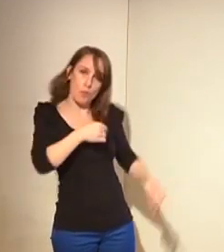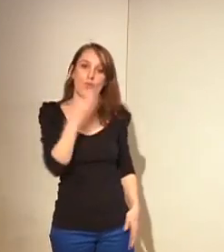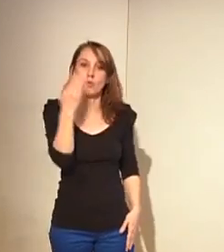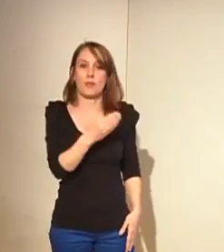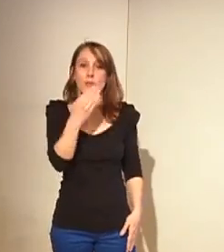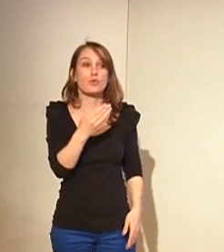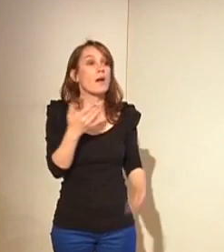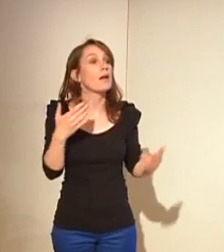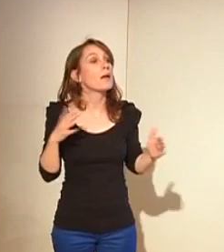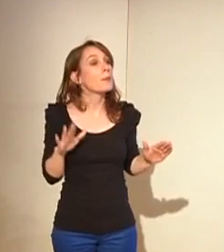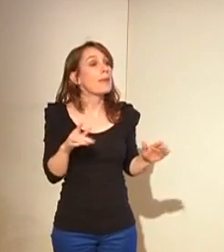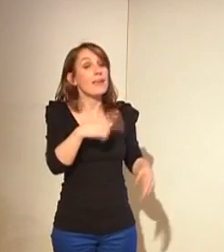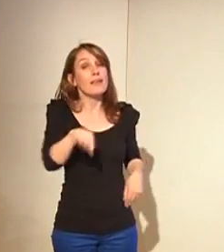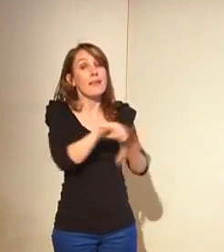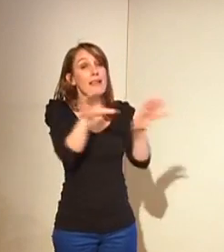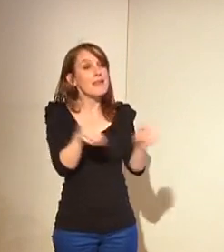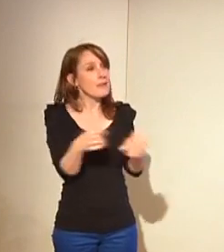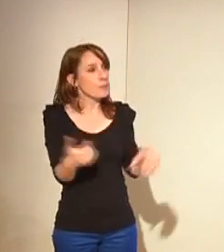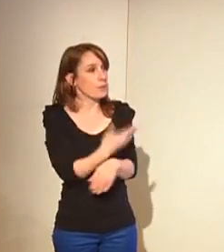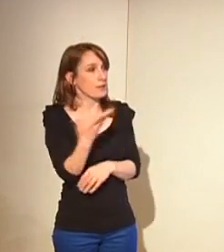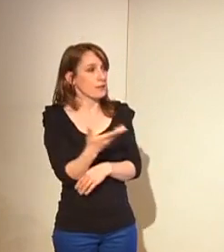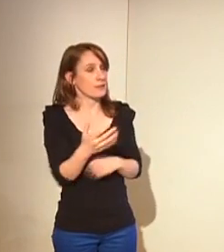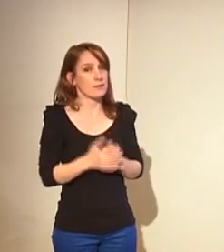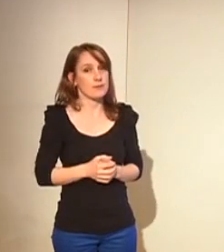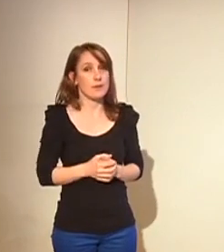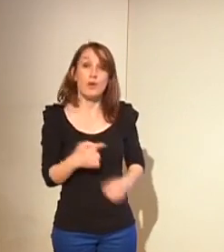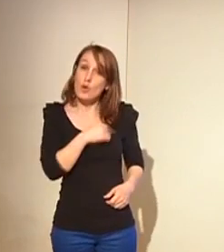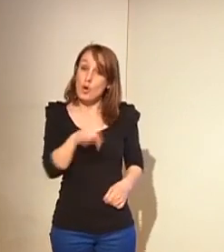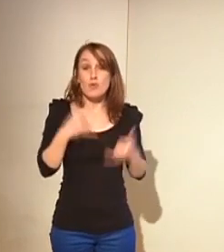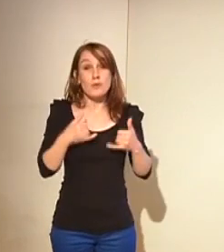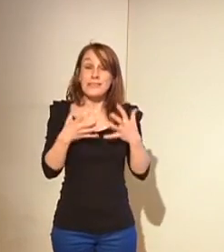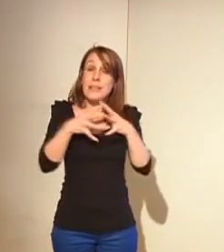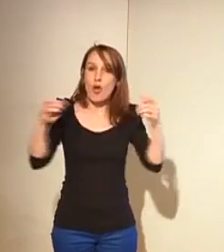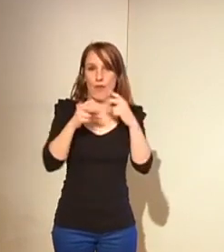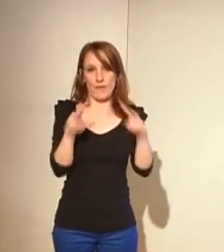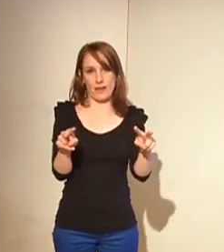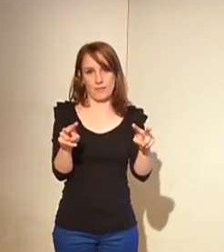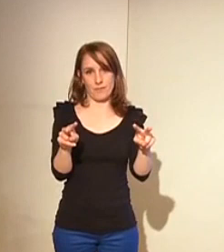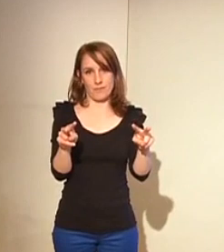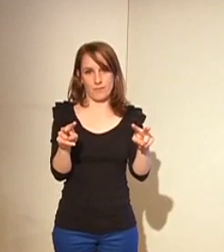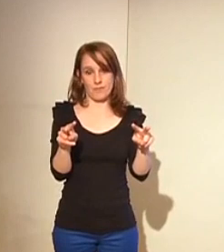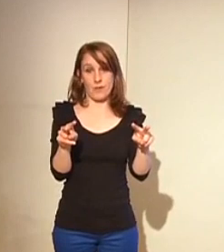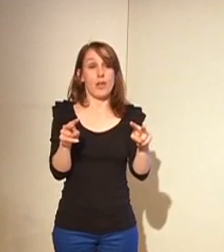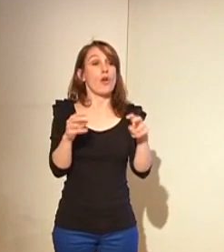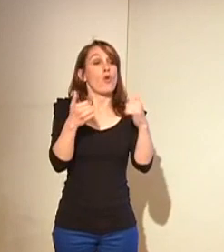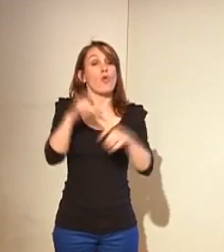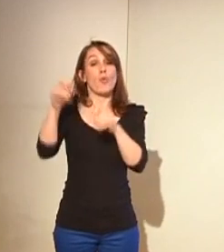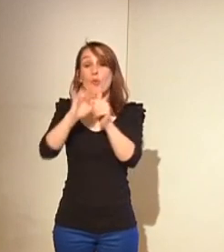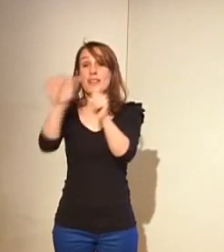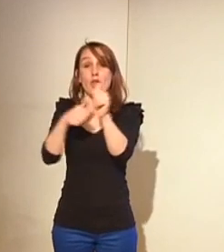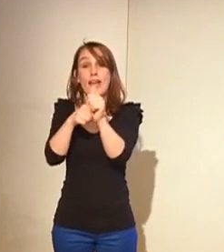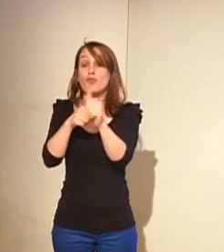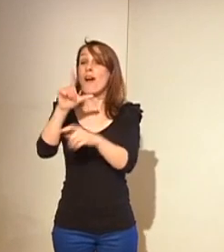quen sera-t-il pour votre équipe nous sommes dans une grande ville la diminution du nombre d'adjoints de 20 à